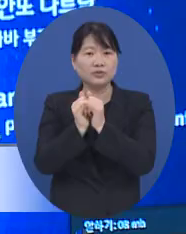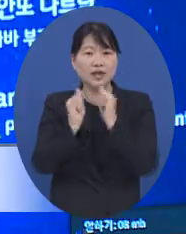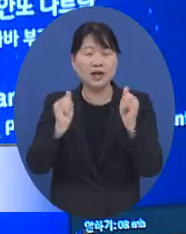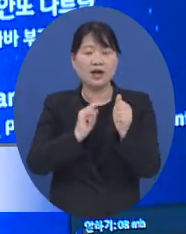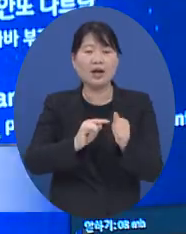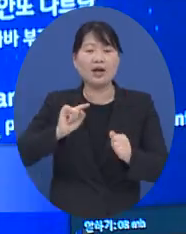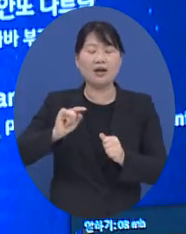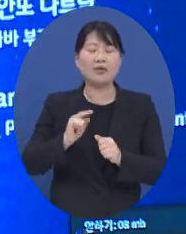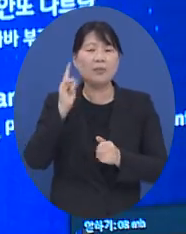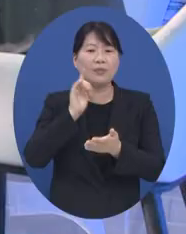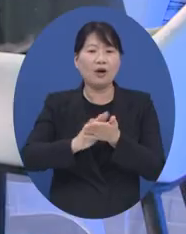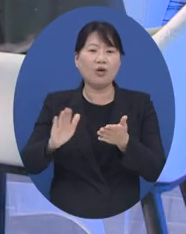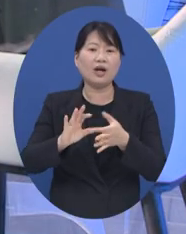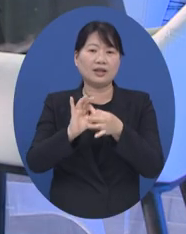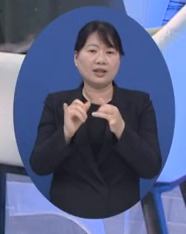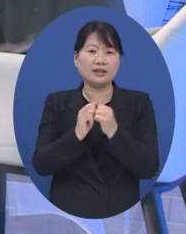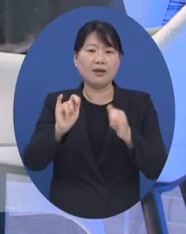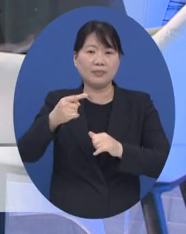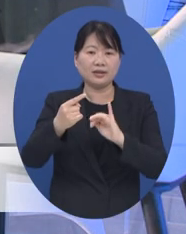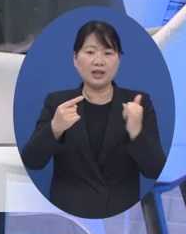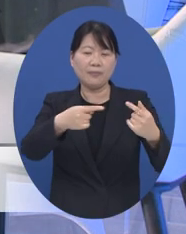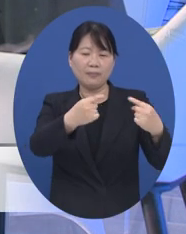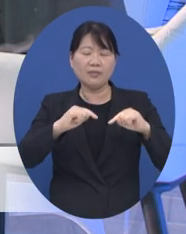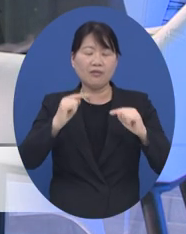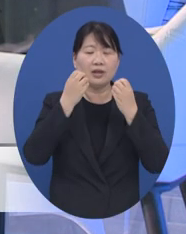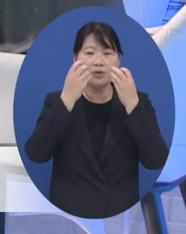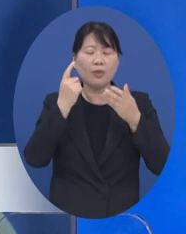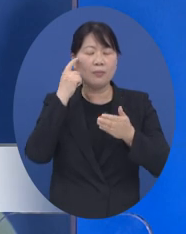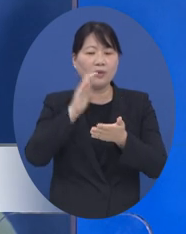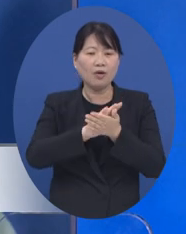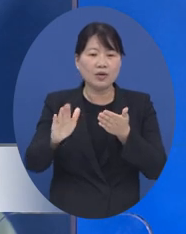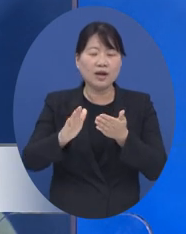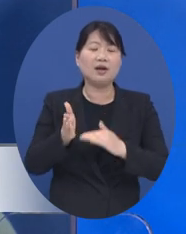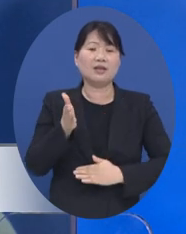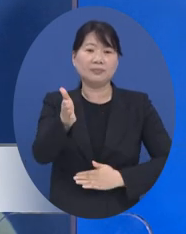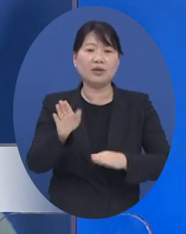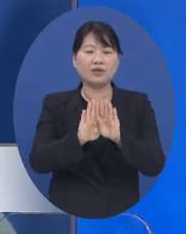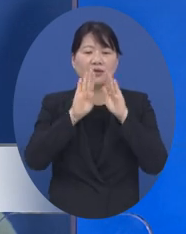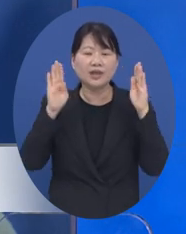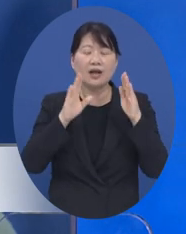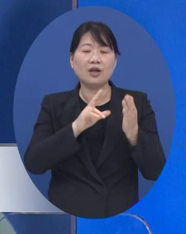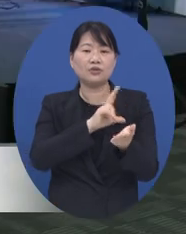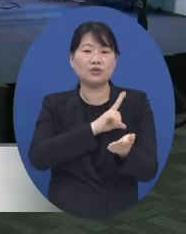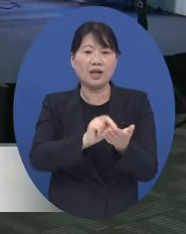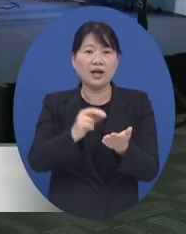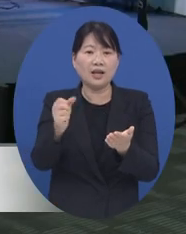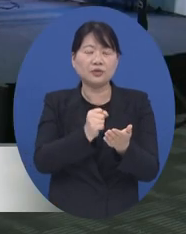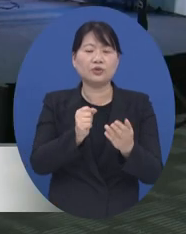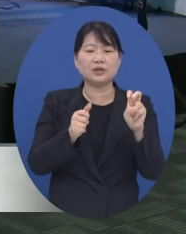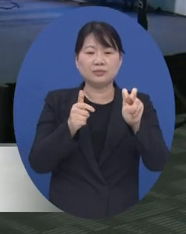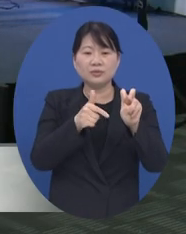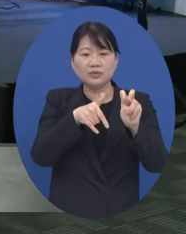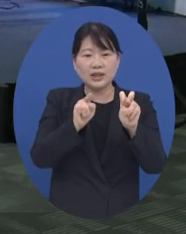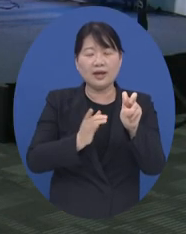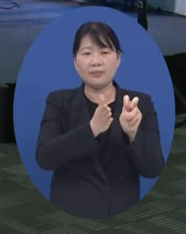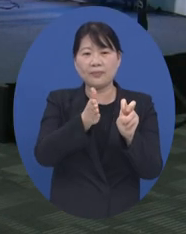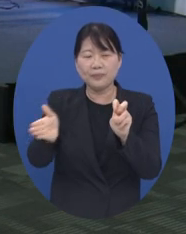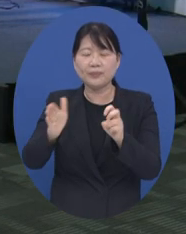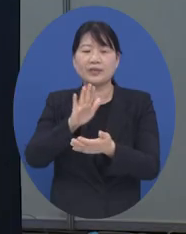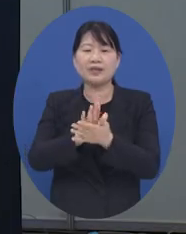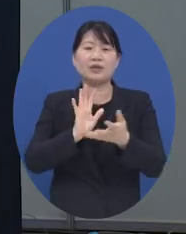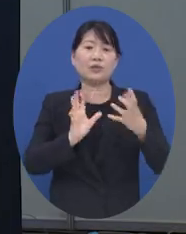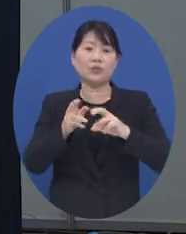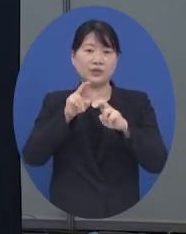명이 참여했습니다. 새로운 평화의 지평을 열다를 주제로 총 20개의 세션을 통해 열띤 토론회장이